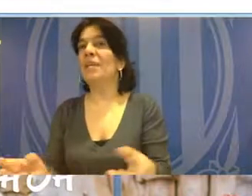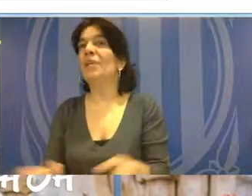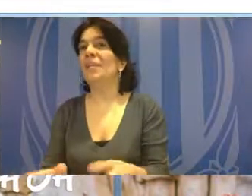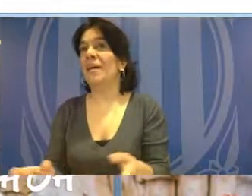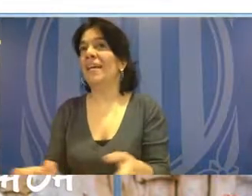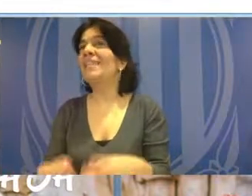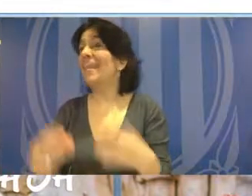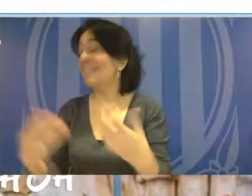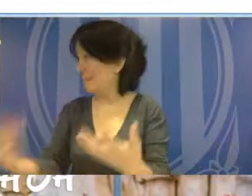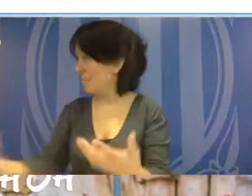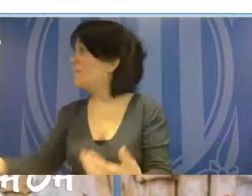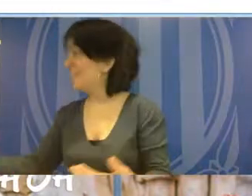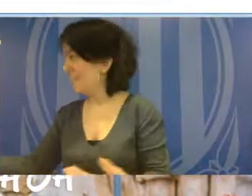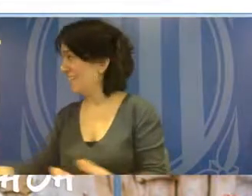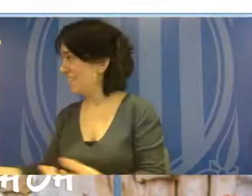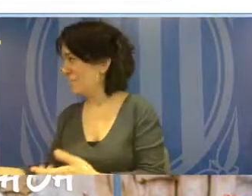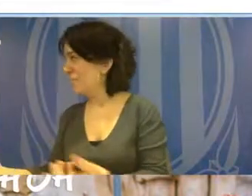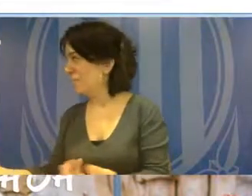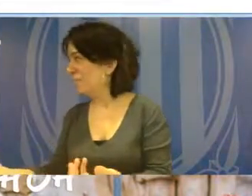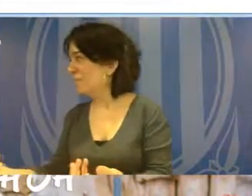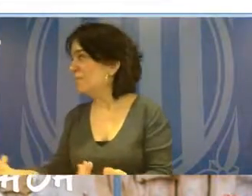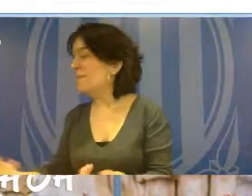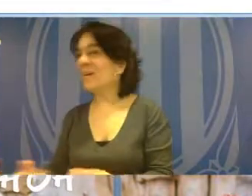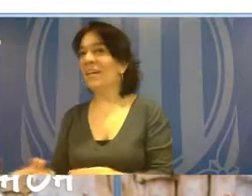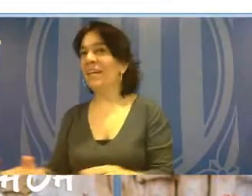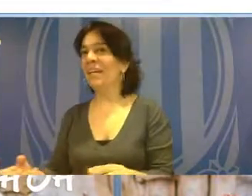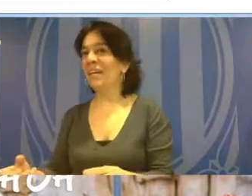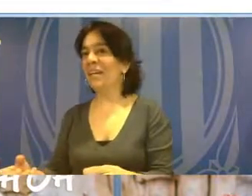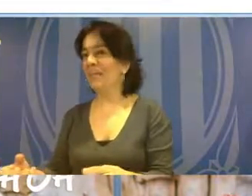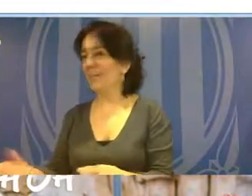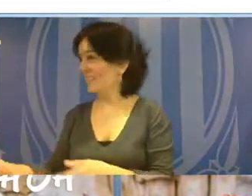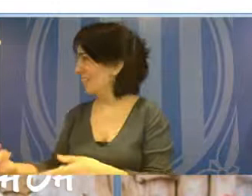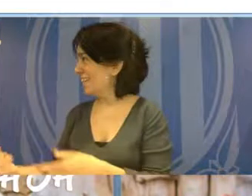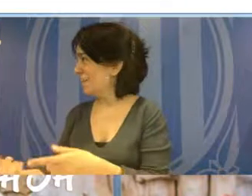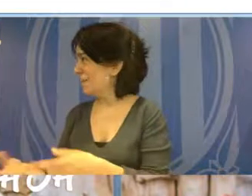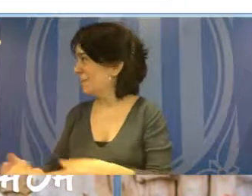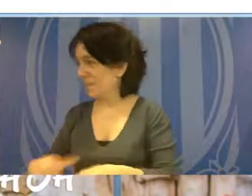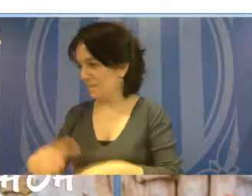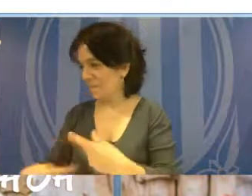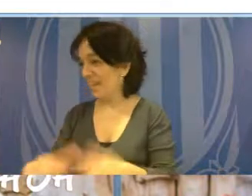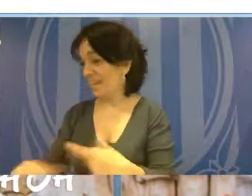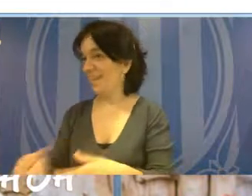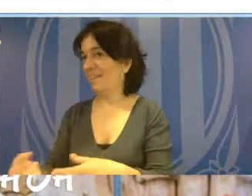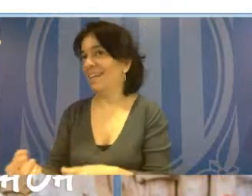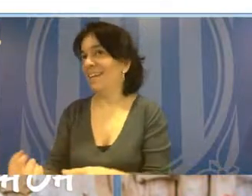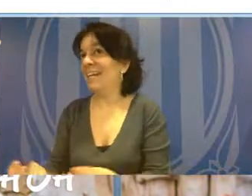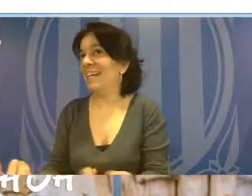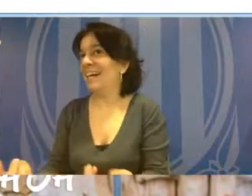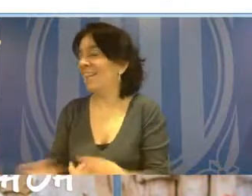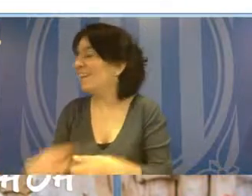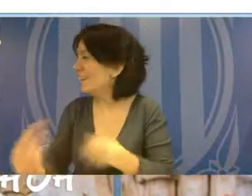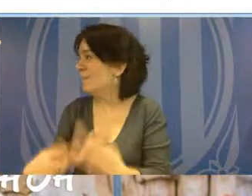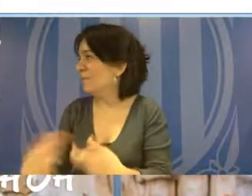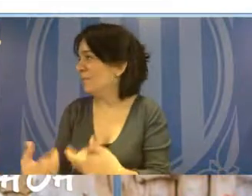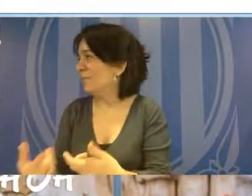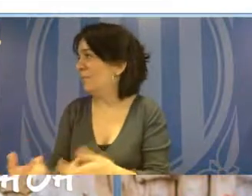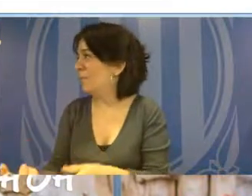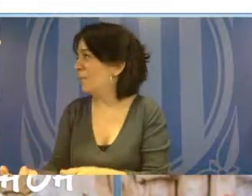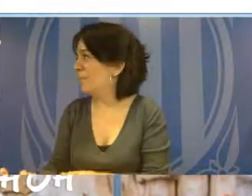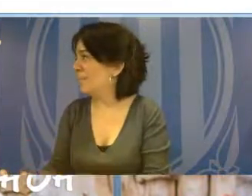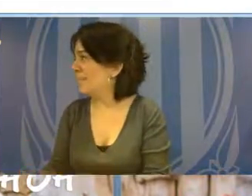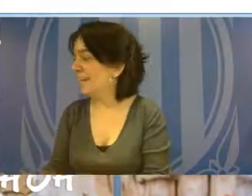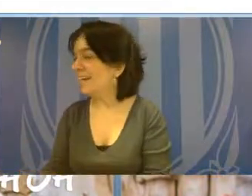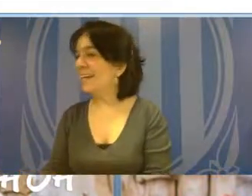sí que moltes vegades els animem i els engresquem, com tu dius, i moltes gràcies pel suggeriment, perquè ens agrada i volem